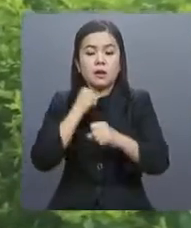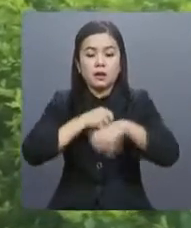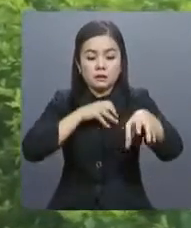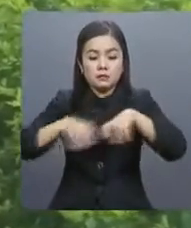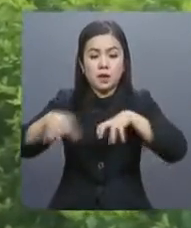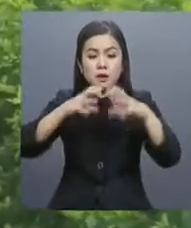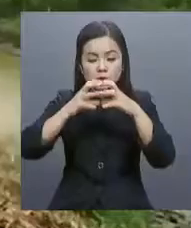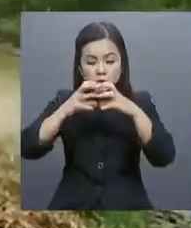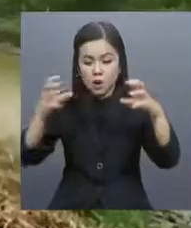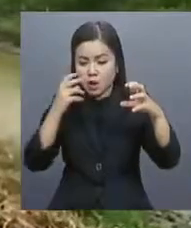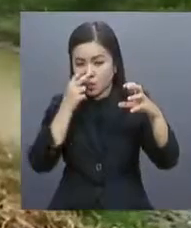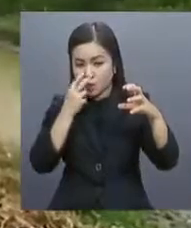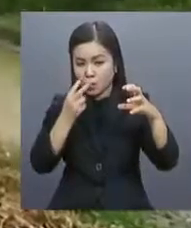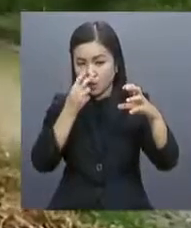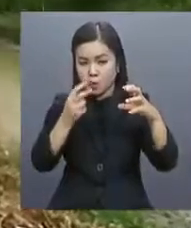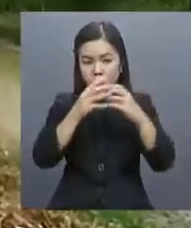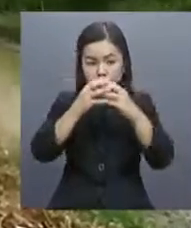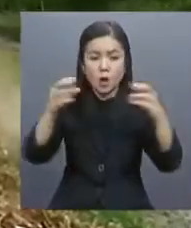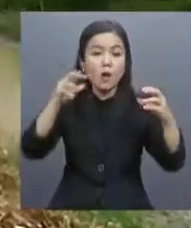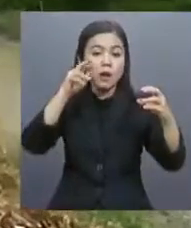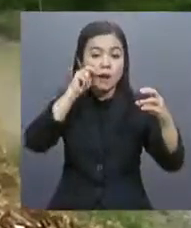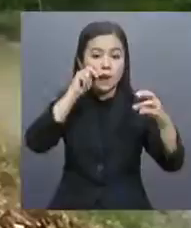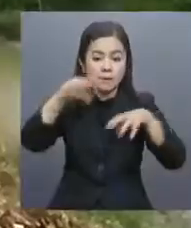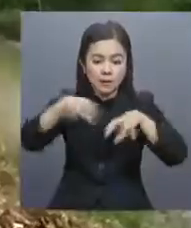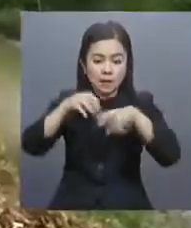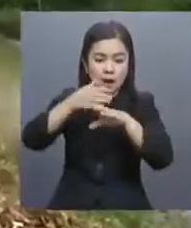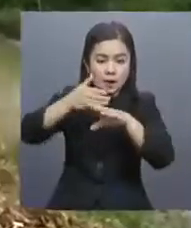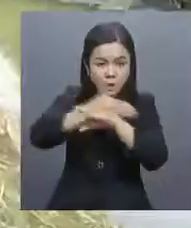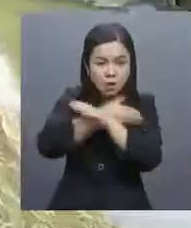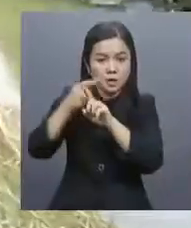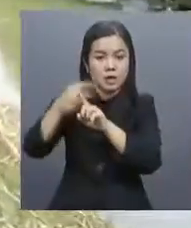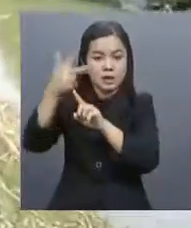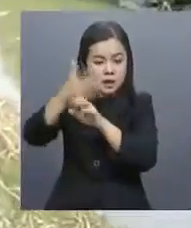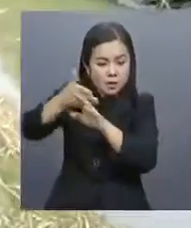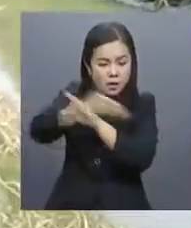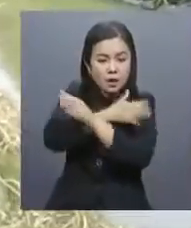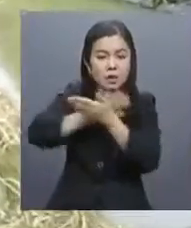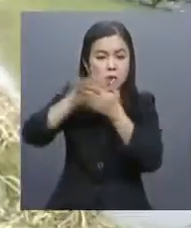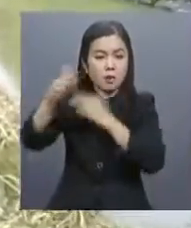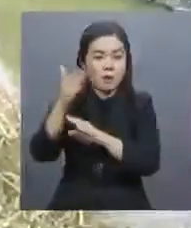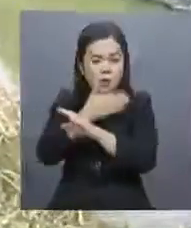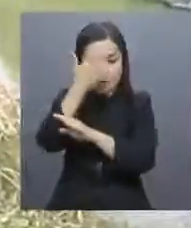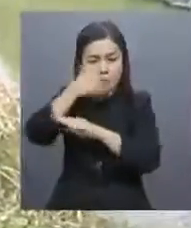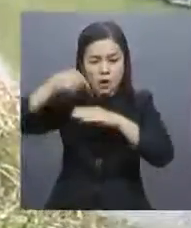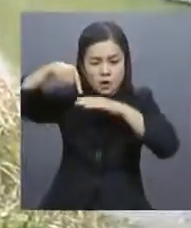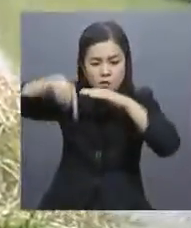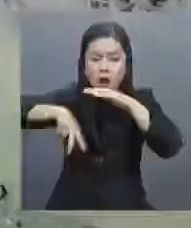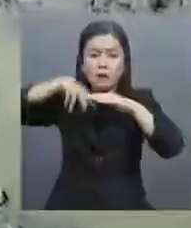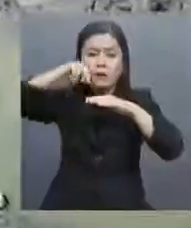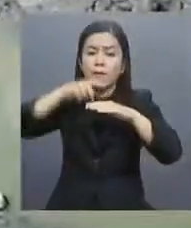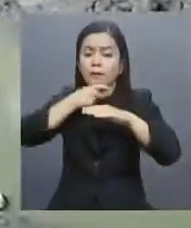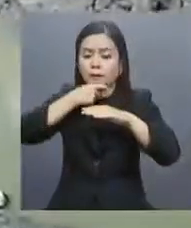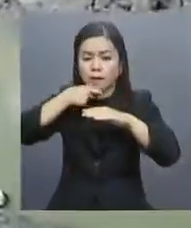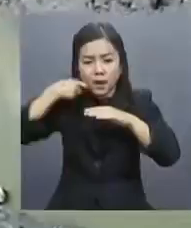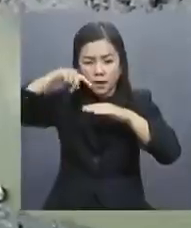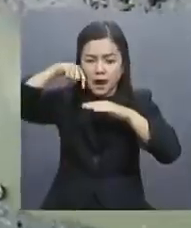เพื่อที่จะเชื่อมต่อระบบประปาซึ่งต้องแล้วเสร็จก่อนกลางเดือนมีนาคมนะคะหลังจากที่บ่อบาดาลในพื้นที่แห้งขอดไม่สาม